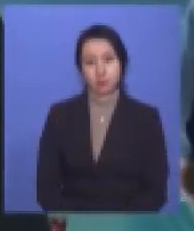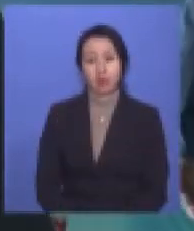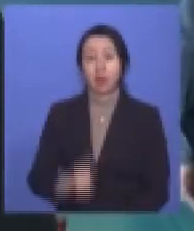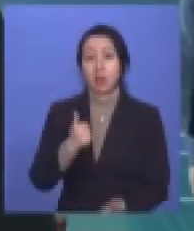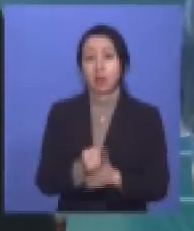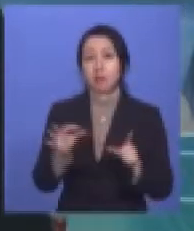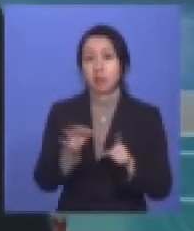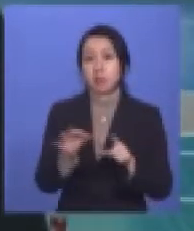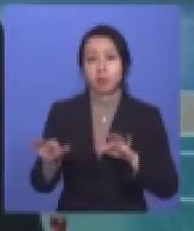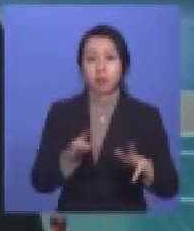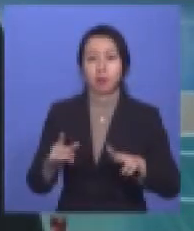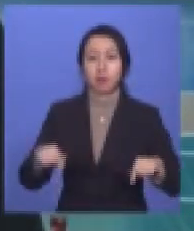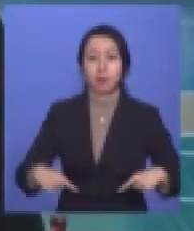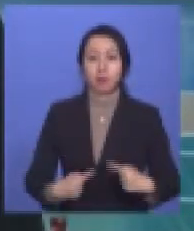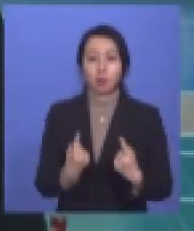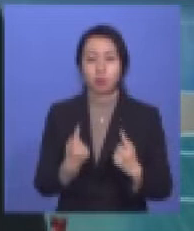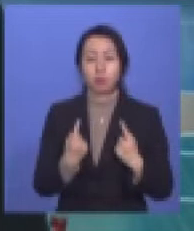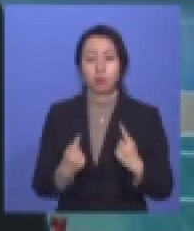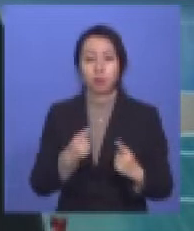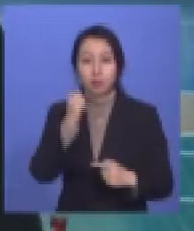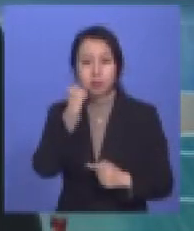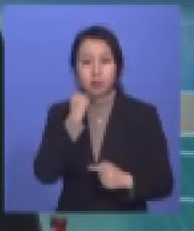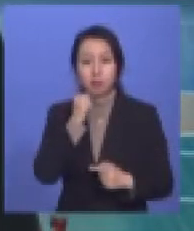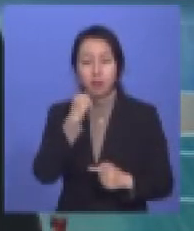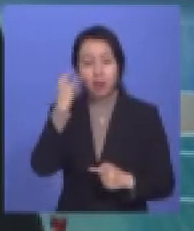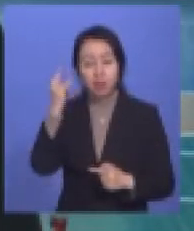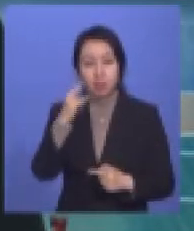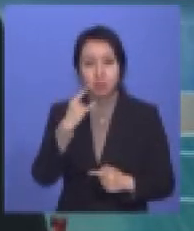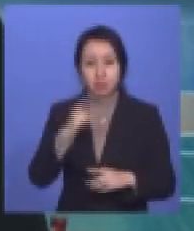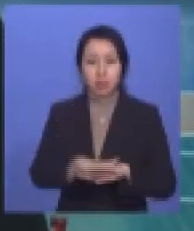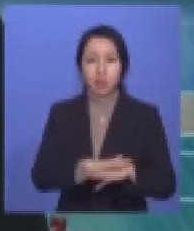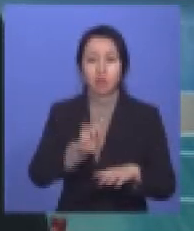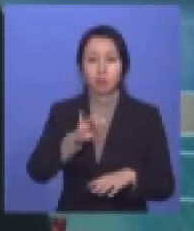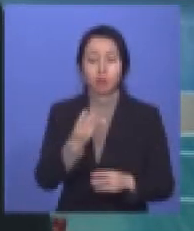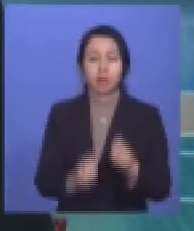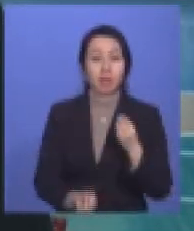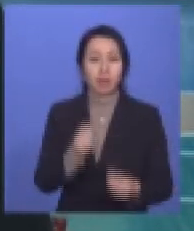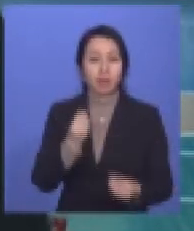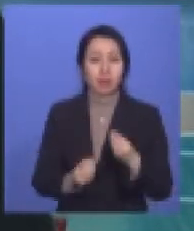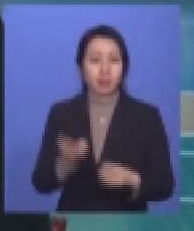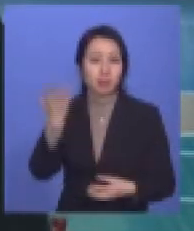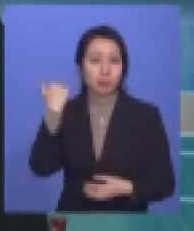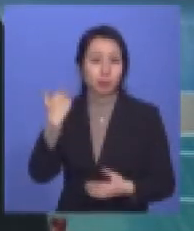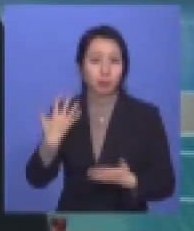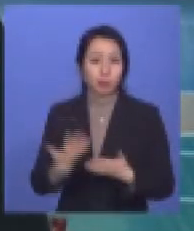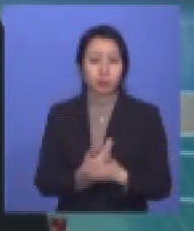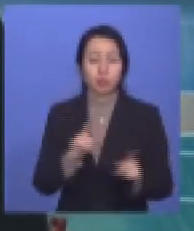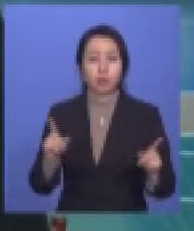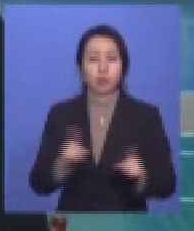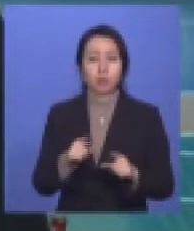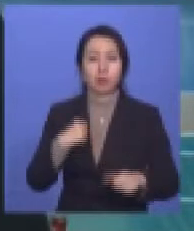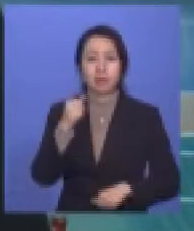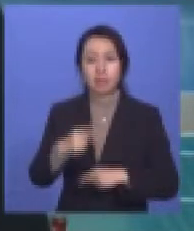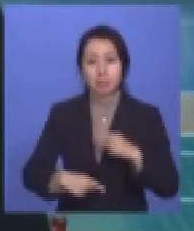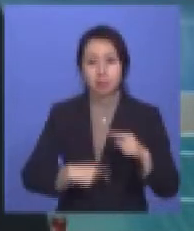Основная цель мероприятия – возрождение и популяризация древних традиций казахского народа. Ботай играли наши предки. Они желали бы того, чтобы их